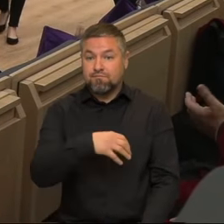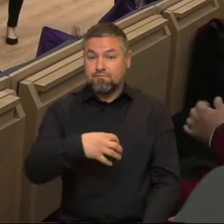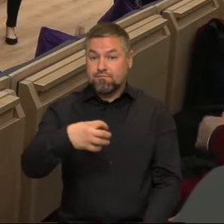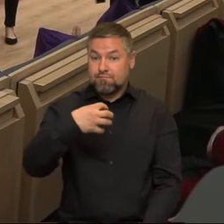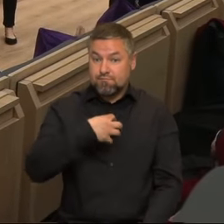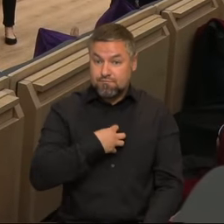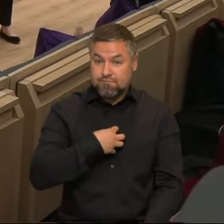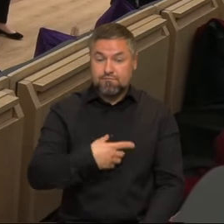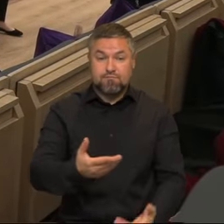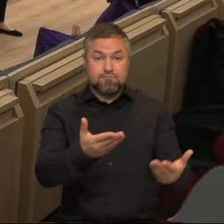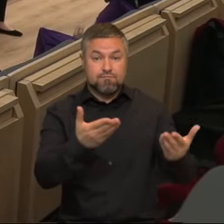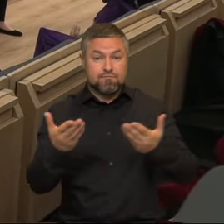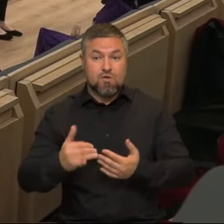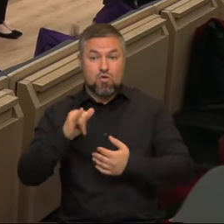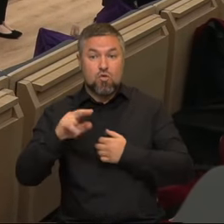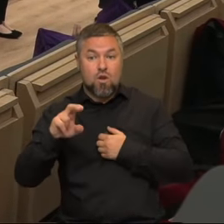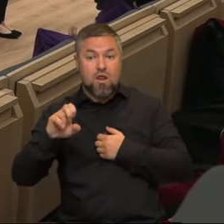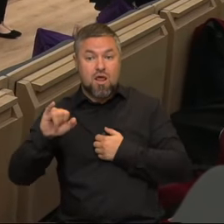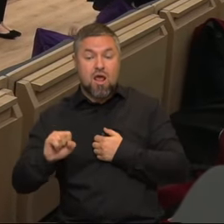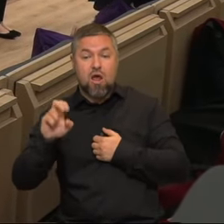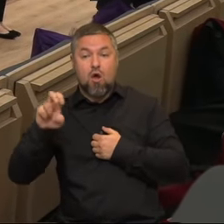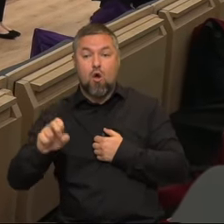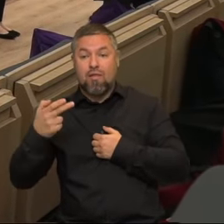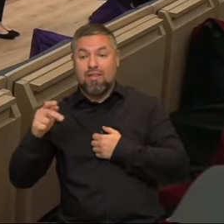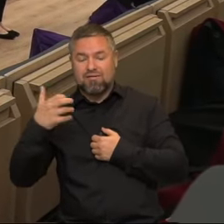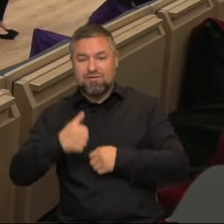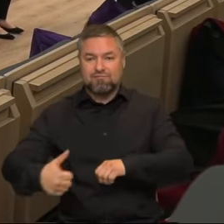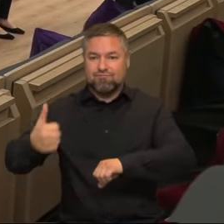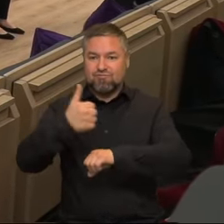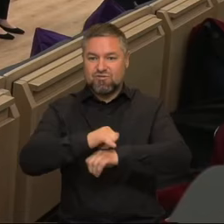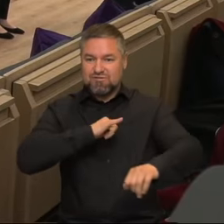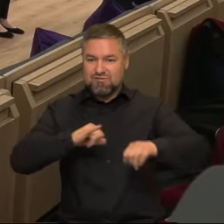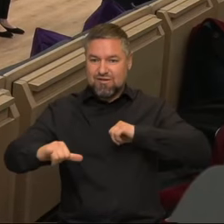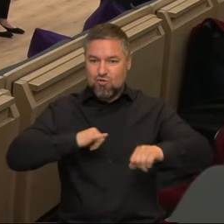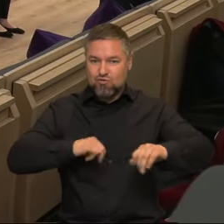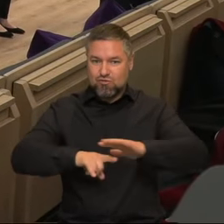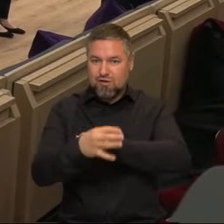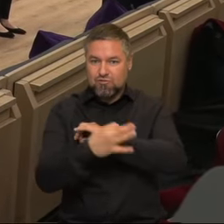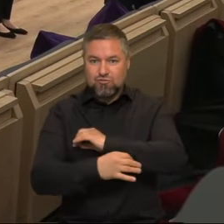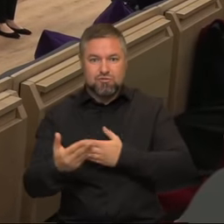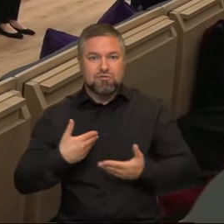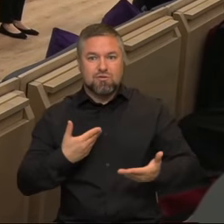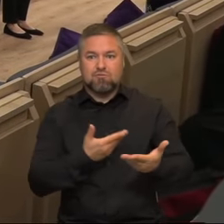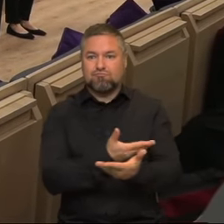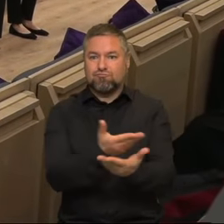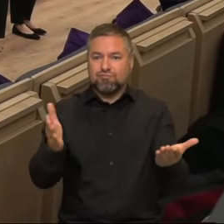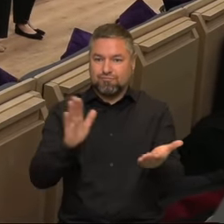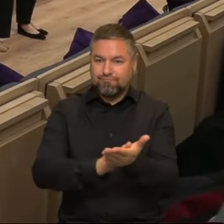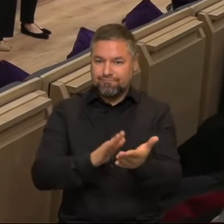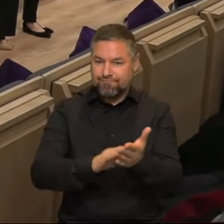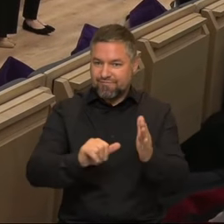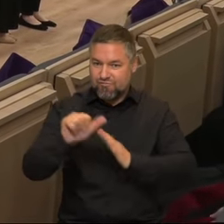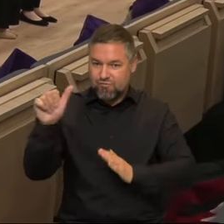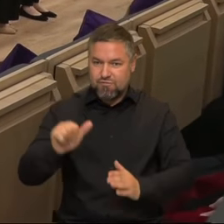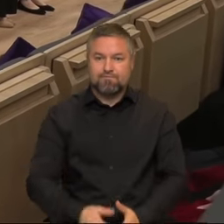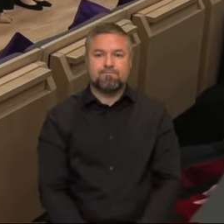Magnificencję rektora oraz panią Julię Chojnacką, przewodniczącą samorządu studenckiego, proszę o wręczenie wyróżnień.